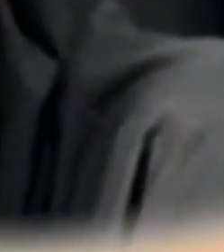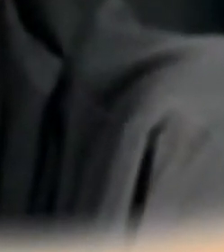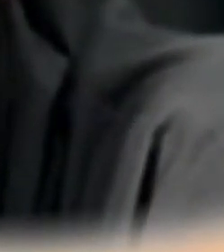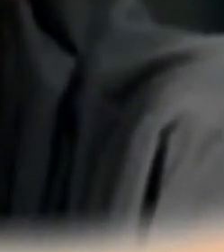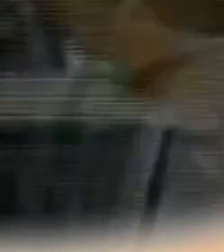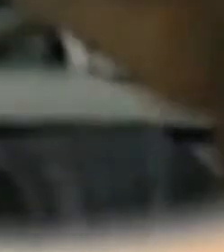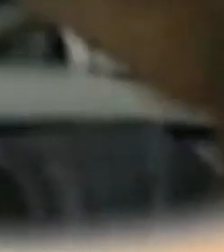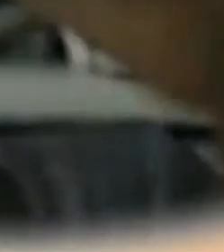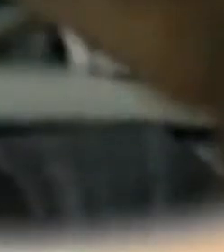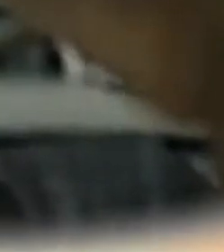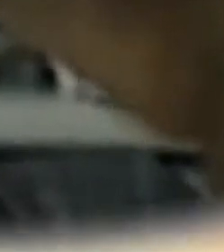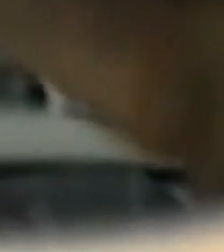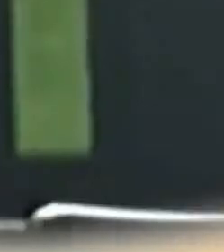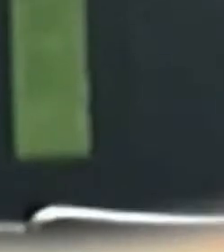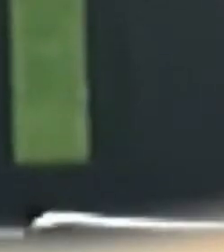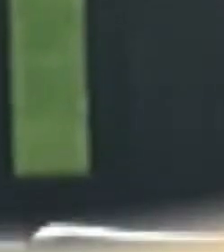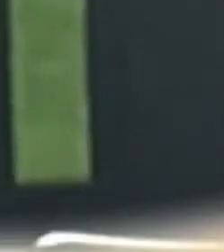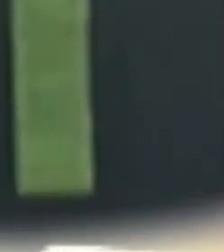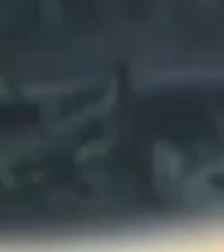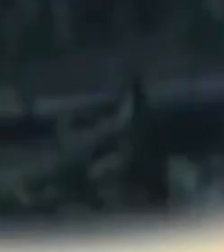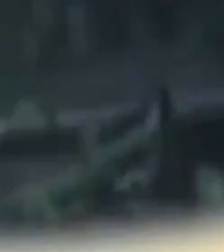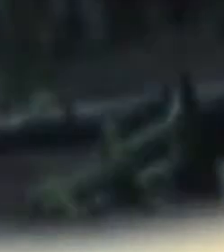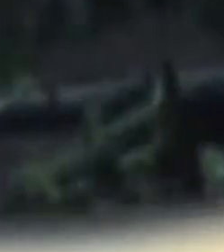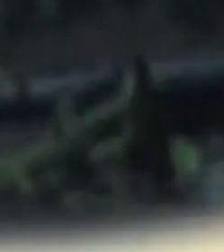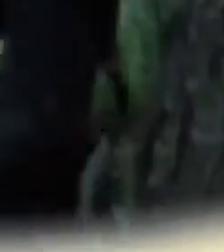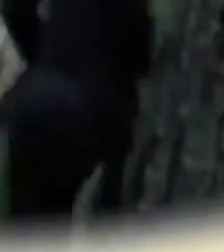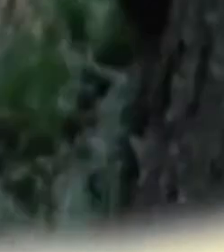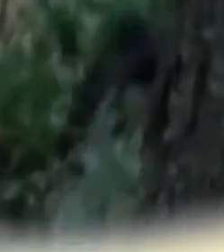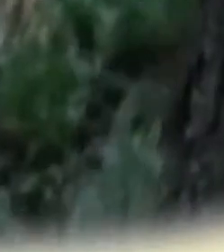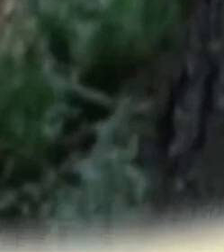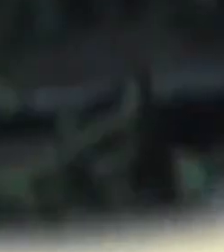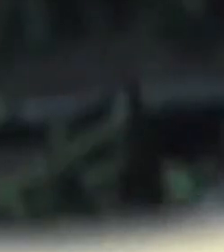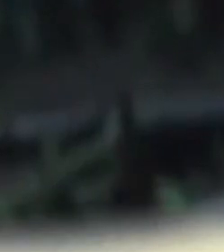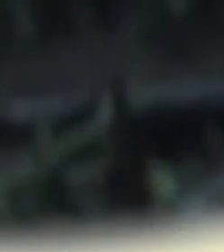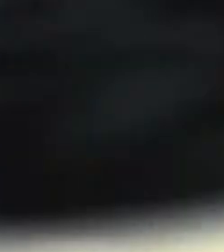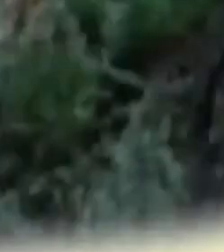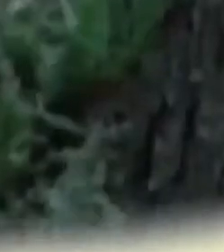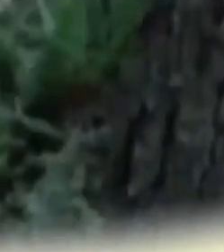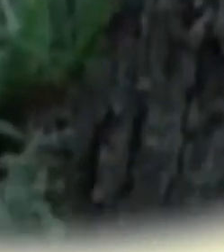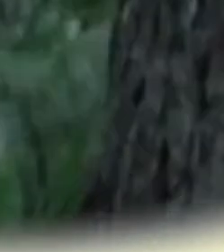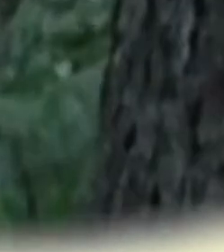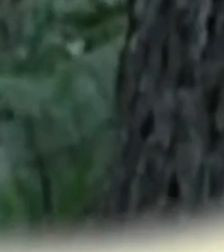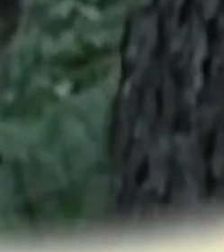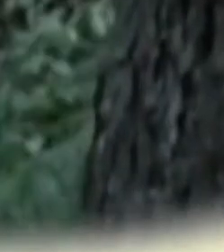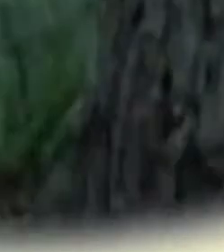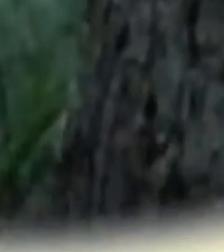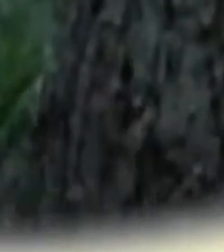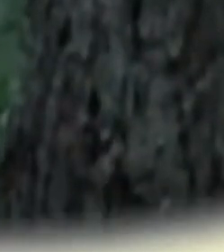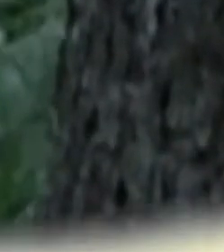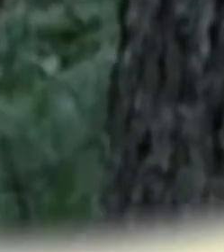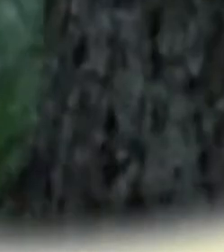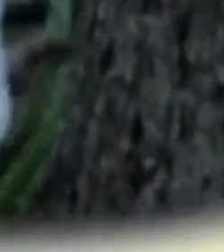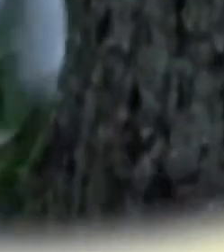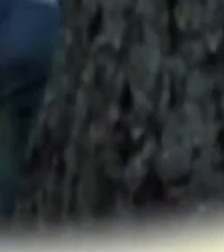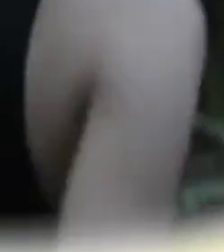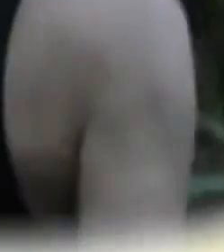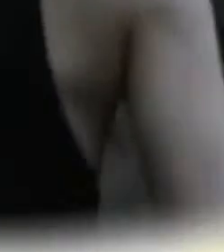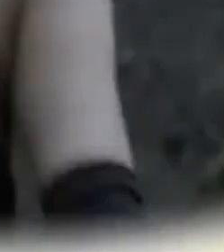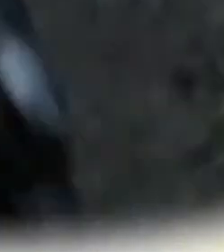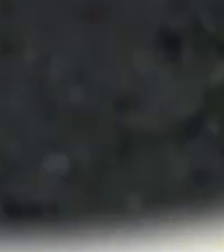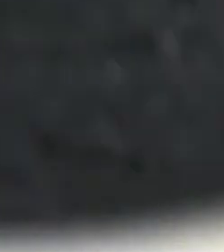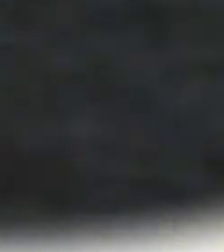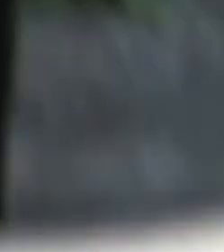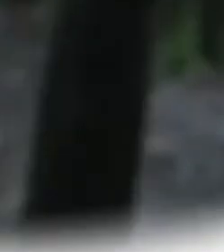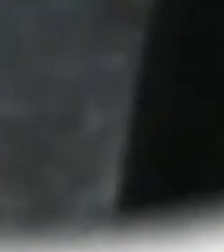vibaya. Wanakuambia watakuunda kitu gani? Naguo muthenya wa Jumamothi ni ciehanda thaa 10 nginya